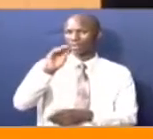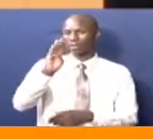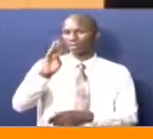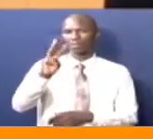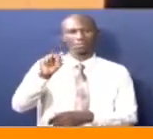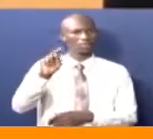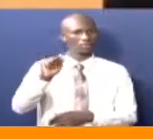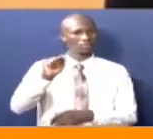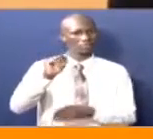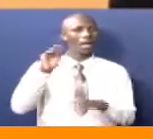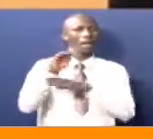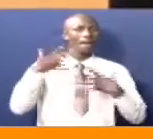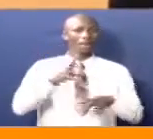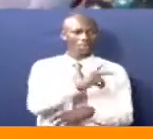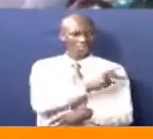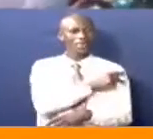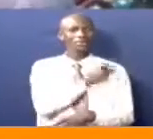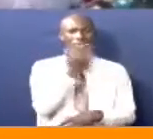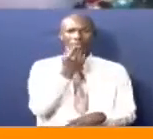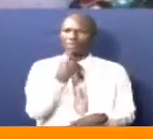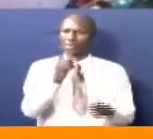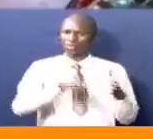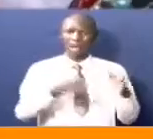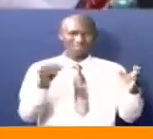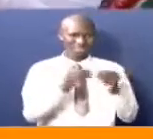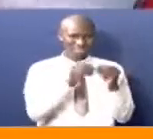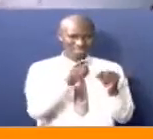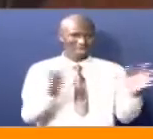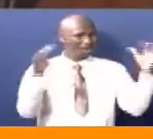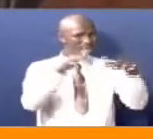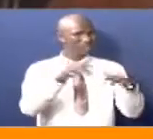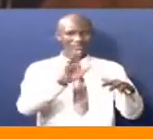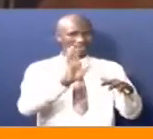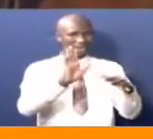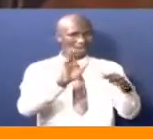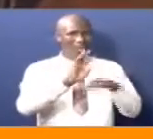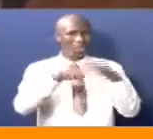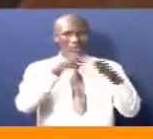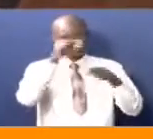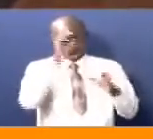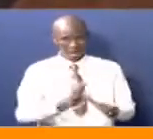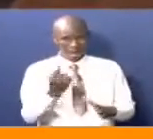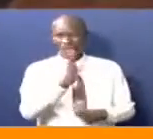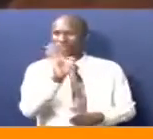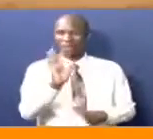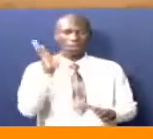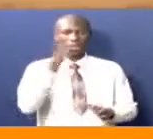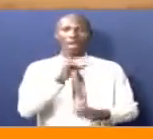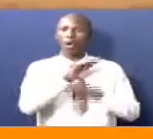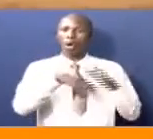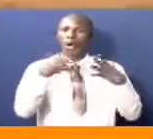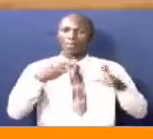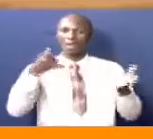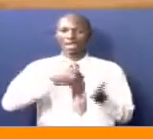valoa kuliene nima vikie kutuwa Nzanzo ino. Haiweta kana umba no u. Ndwithi wa uima kumanya mangava na memo. Kainde withi wa uikonia kila